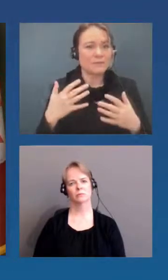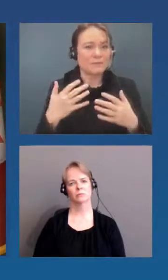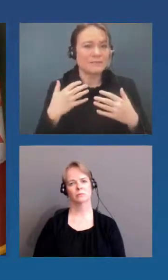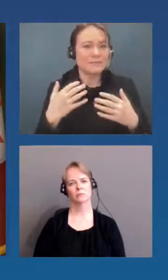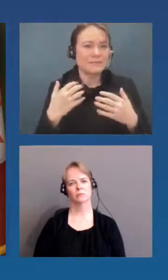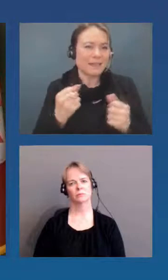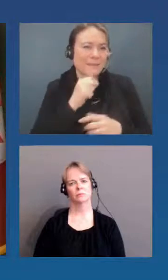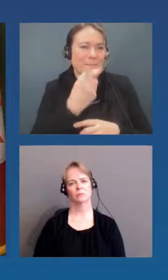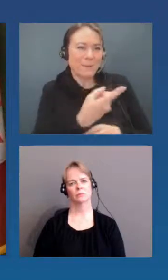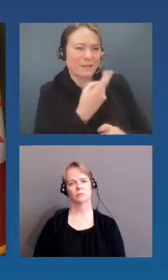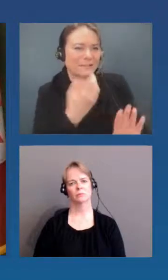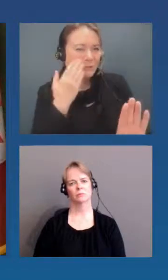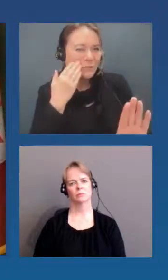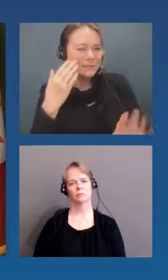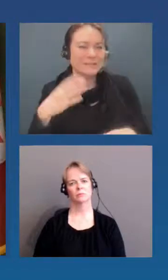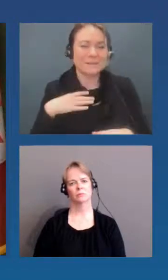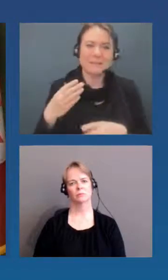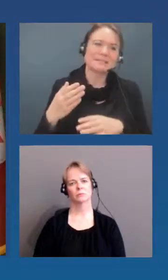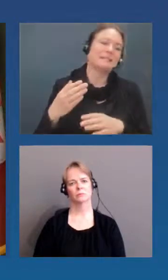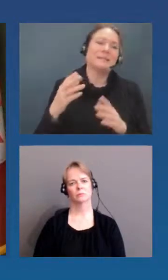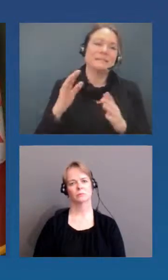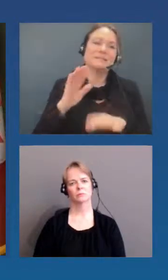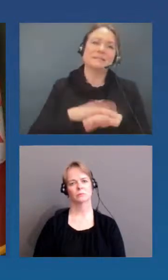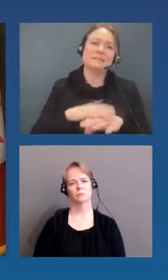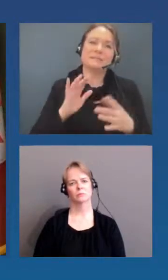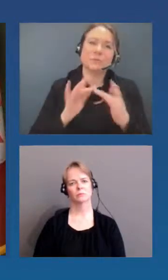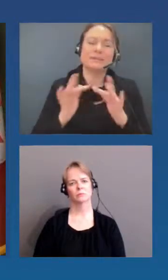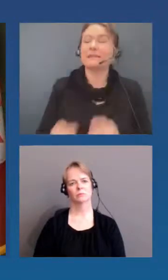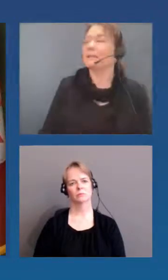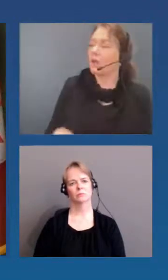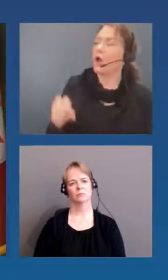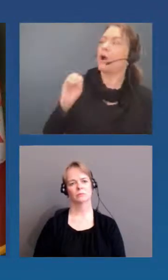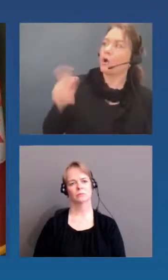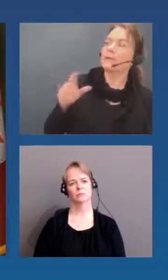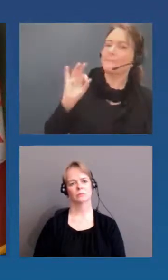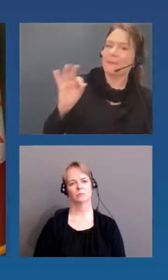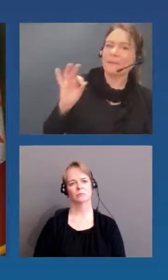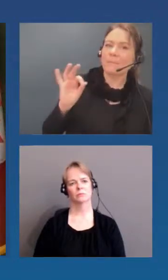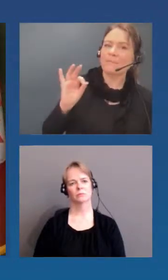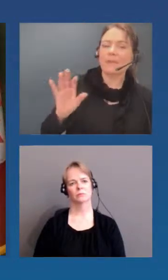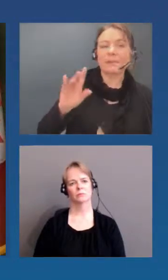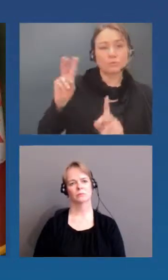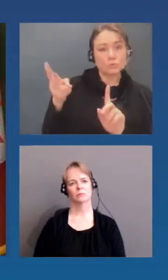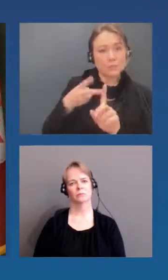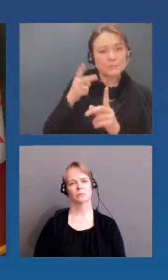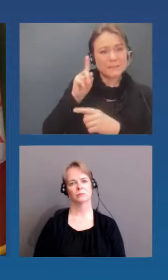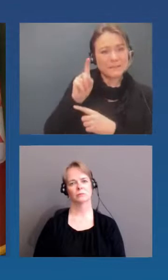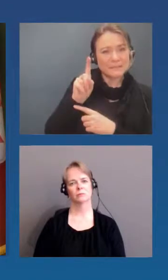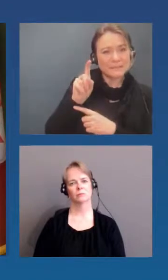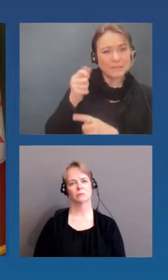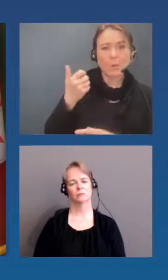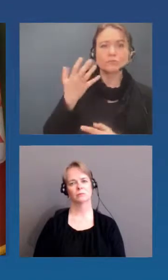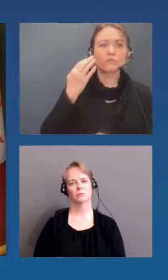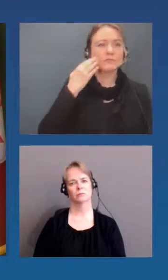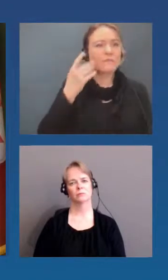un pré-enregistrement, mais c'est en ligne pour eux. OK. Parfait. Puis ma deuxième question, ce serait pour le Dr. Etches